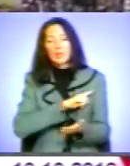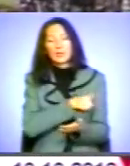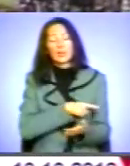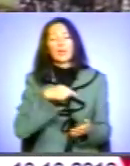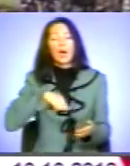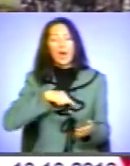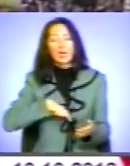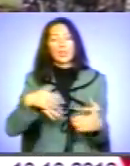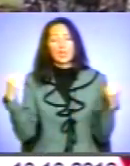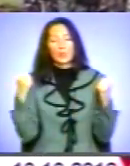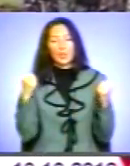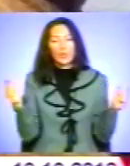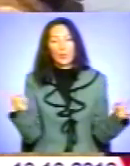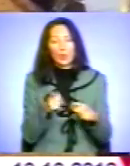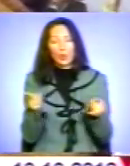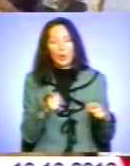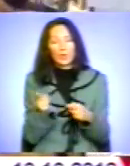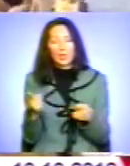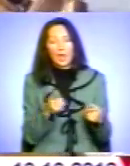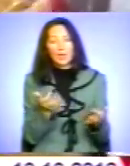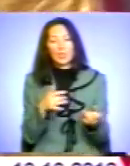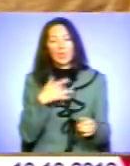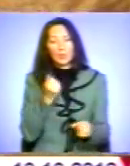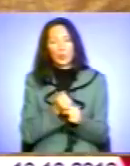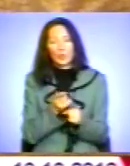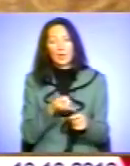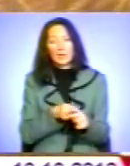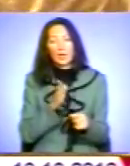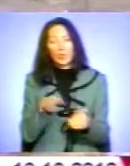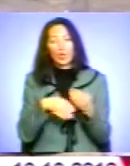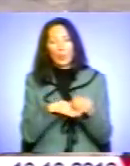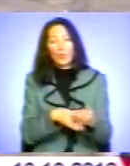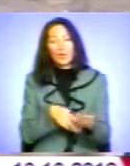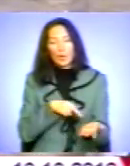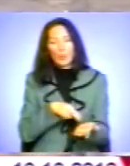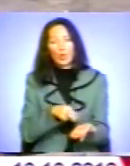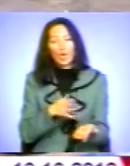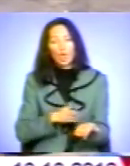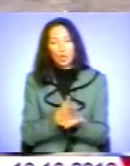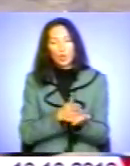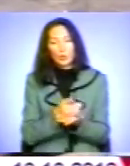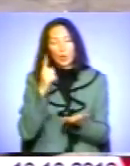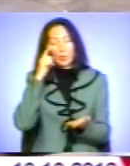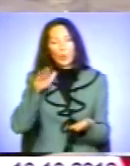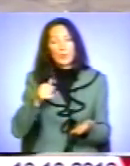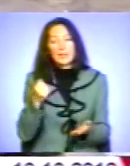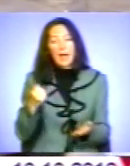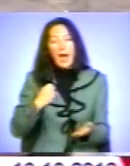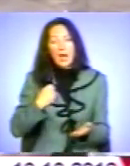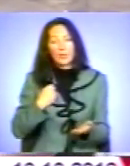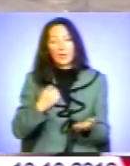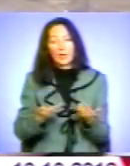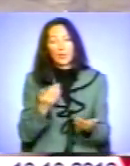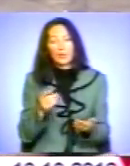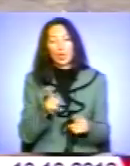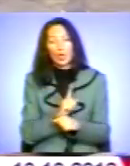дисциплінований. Це йому, мабуть, неодмінно допоможе достойно пройти службу. Після армії, думаю, може якусь нормальну роботу